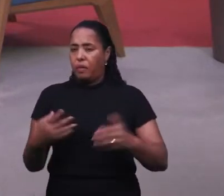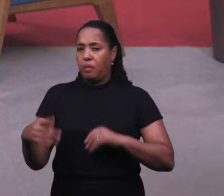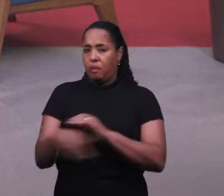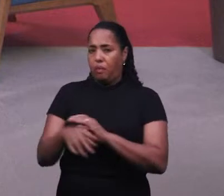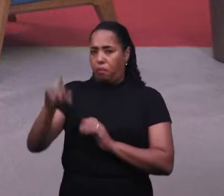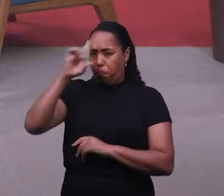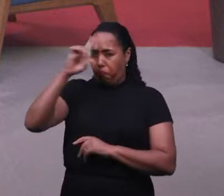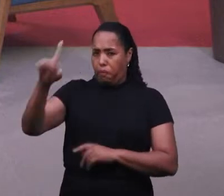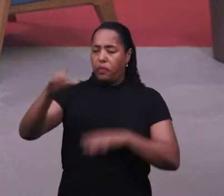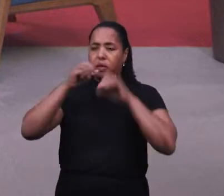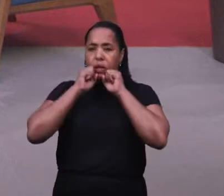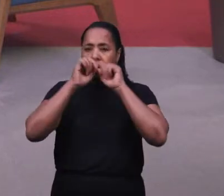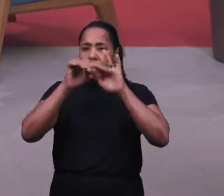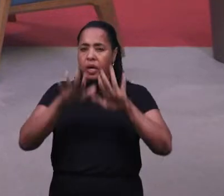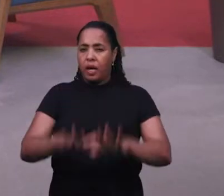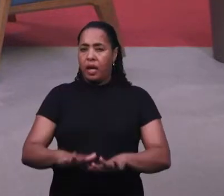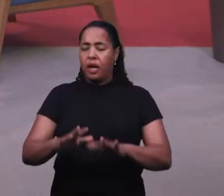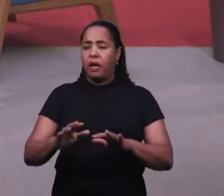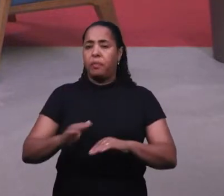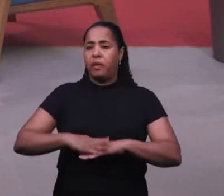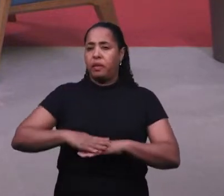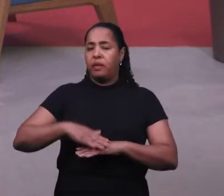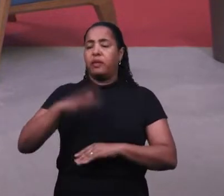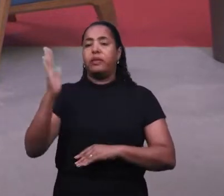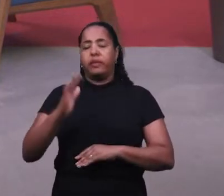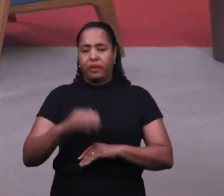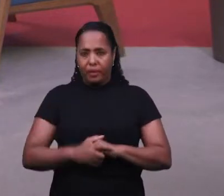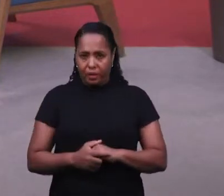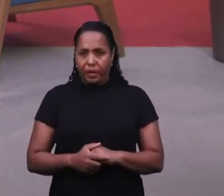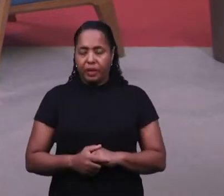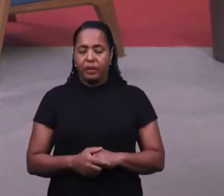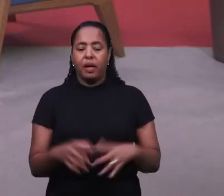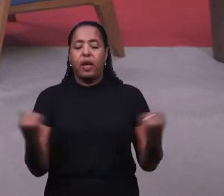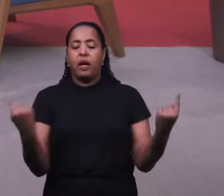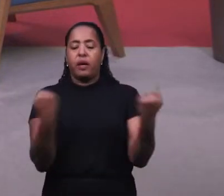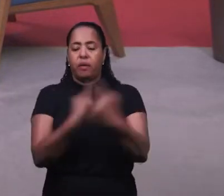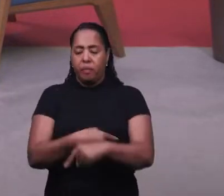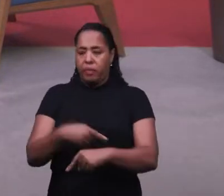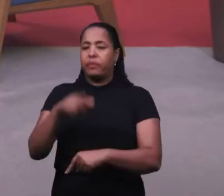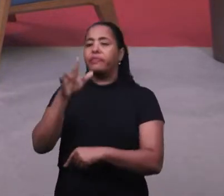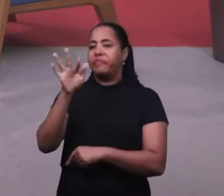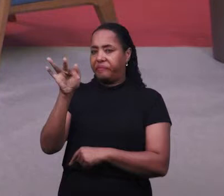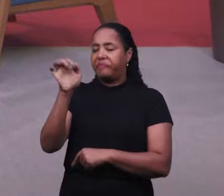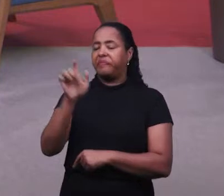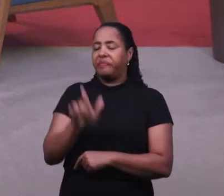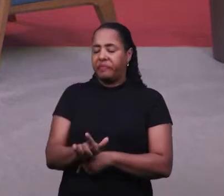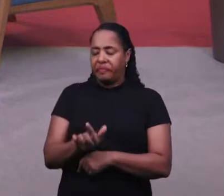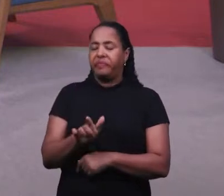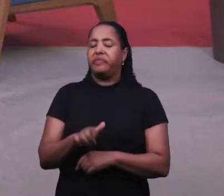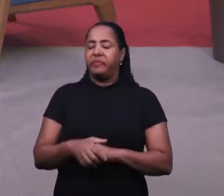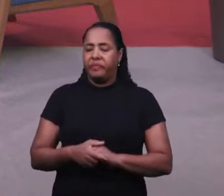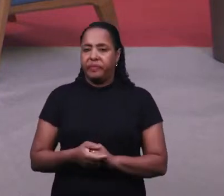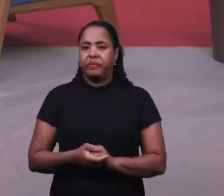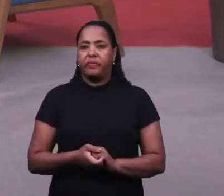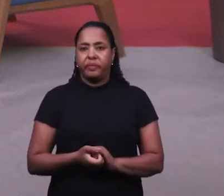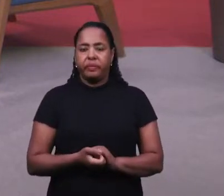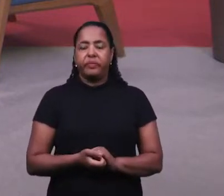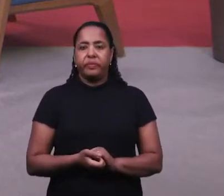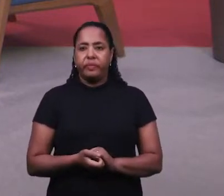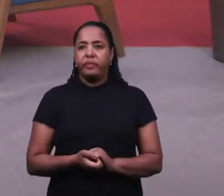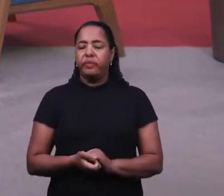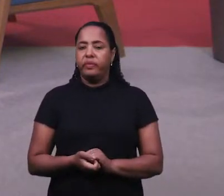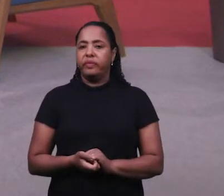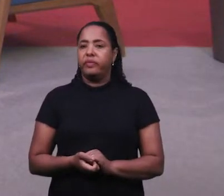essayent de s'interposer entre le chrétien, le serviteur de Dieu, et la bénédiction plus grande, la victoire finale. C'est une opposition à la foi.